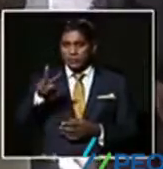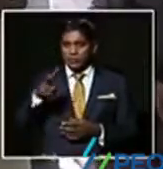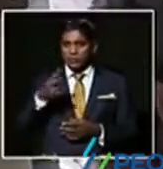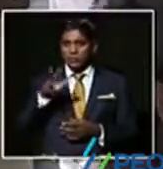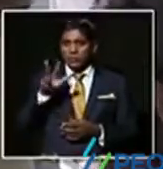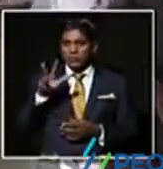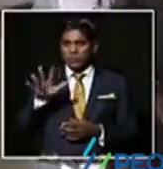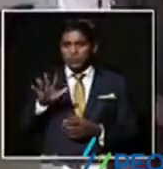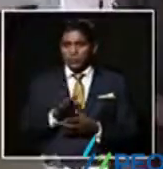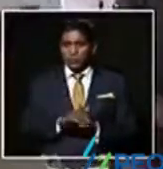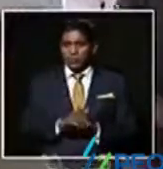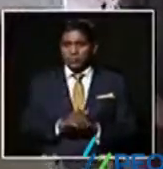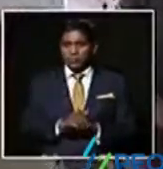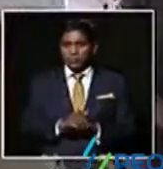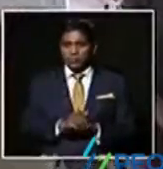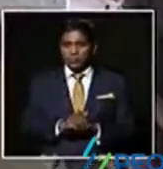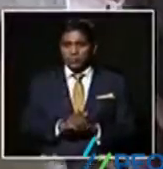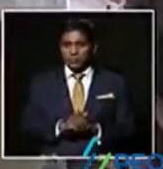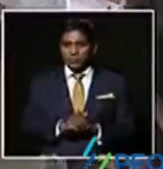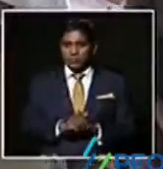54,285.